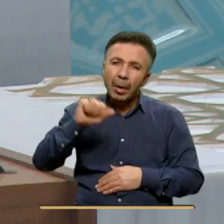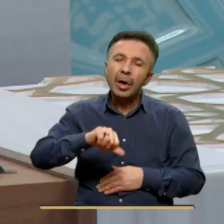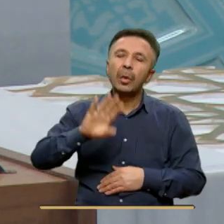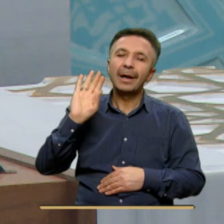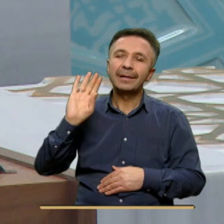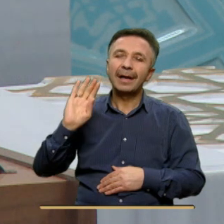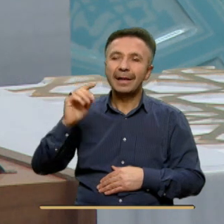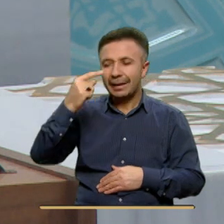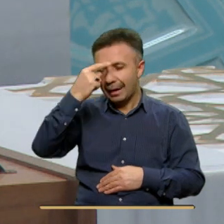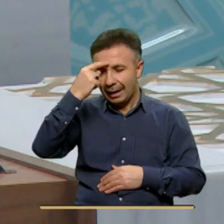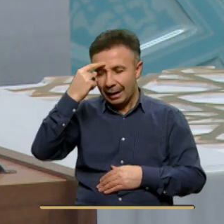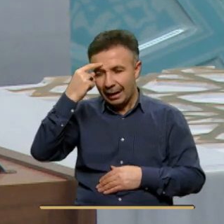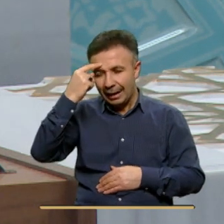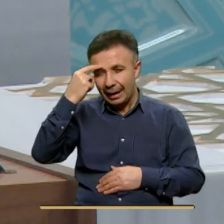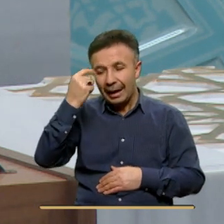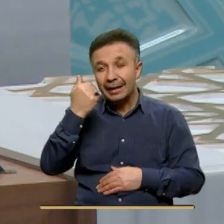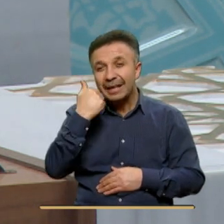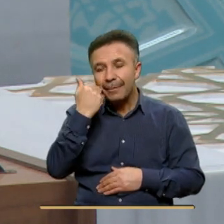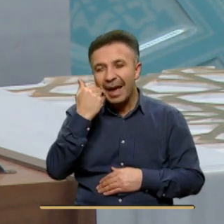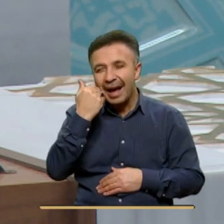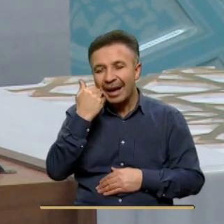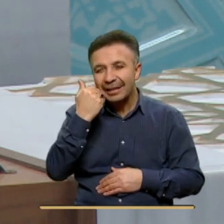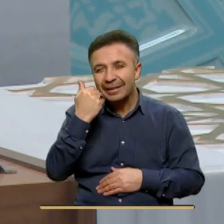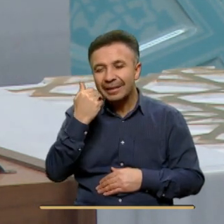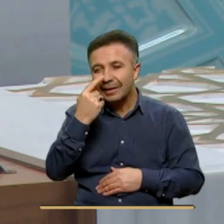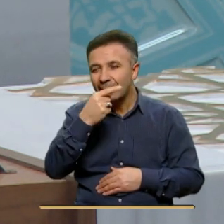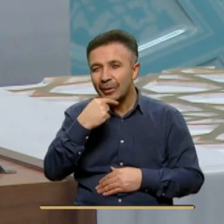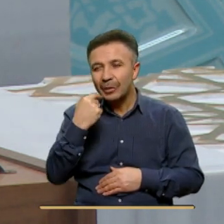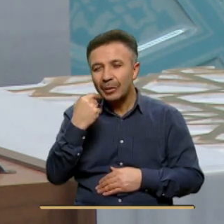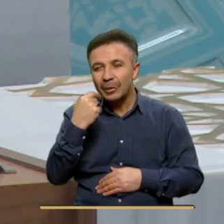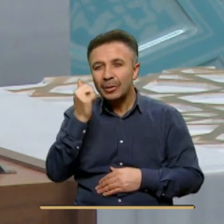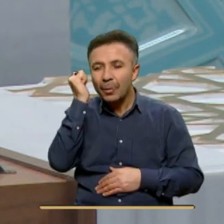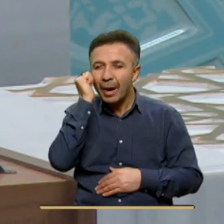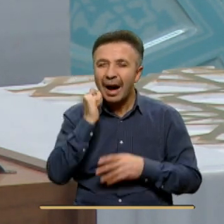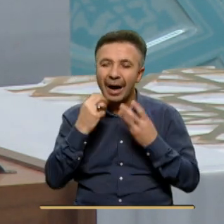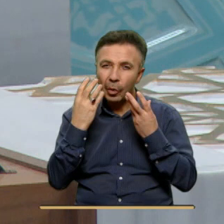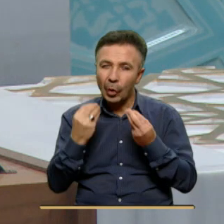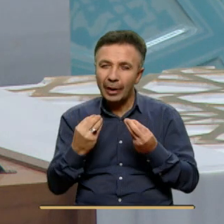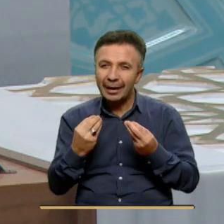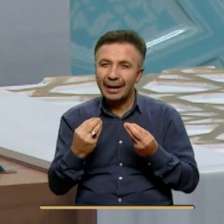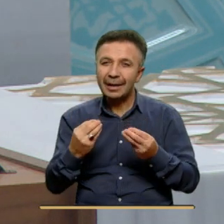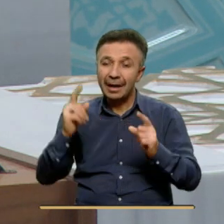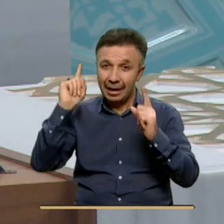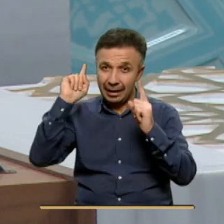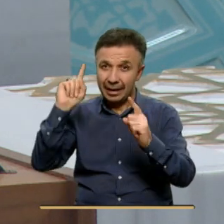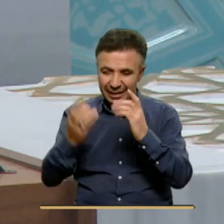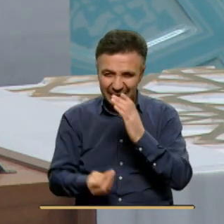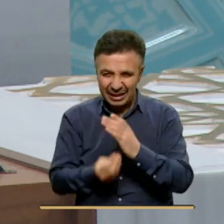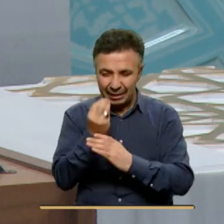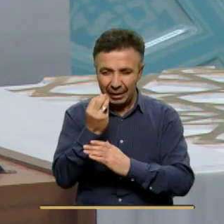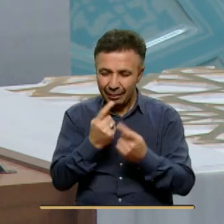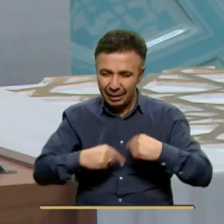ak, yüzü pak olarak huzuruna çıkmayı her birerimize nasip eylesin.